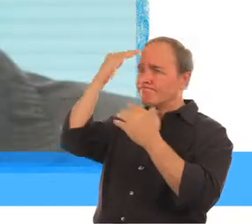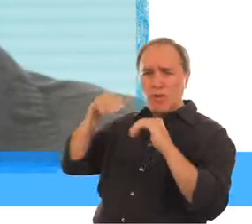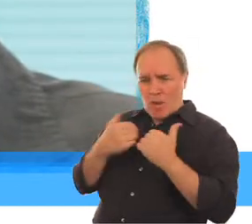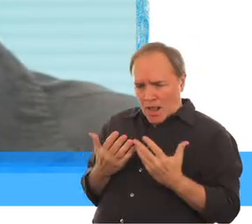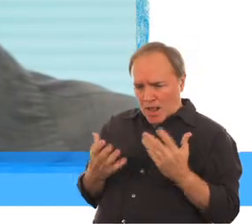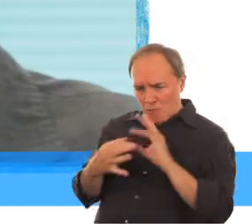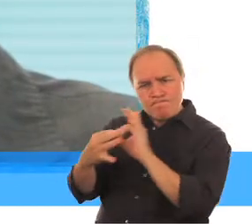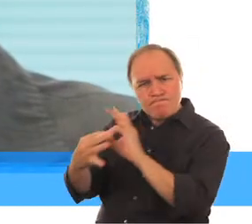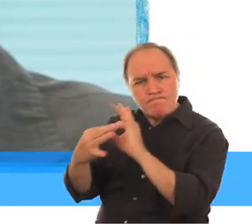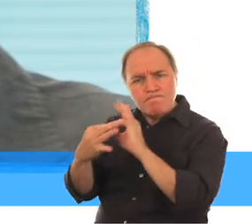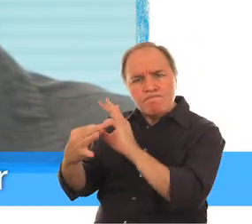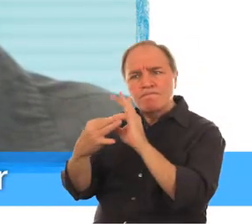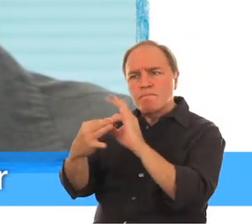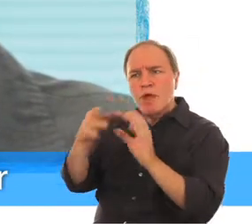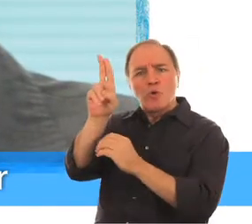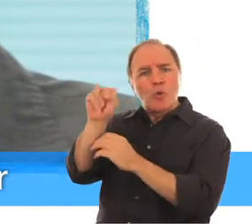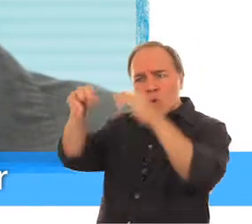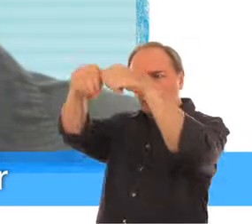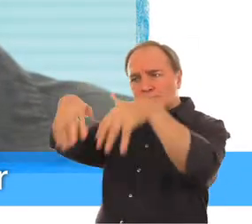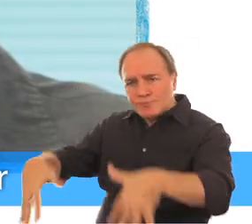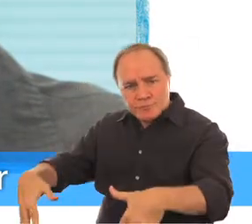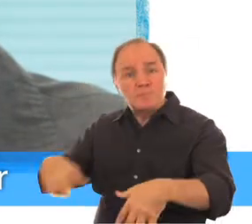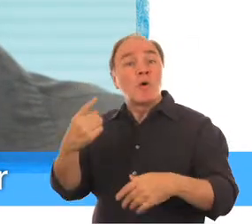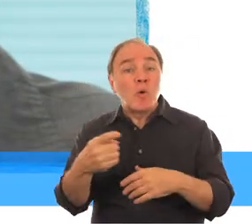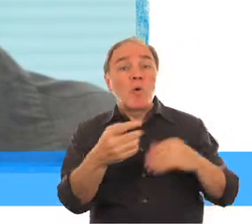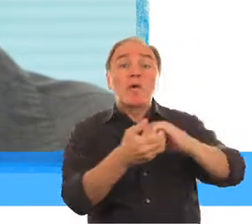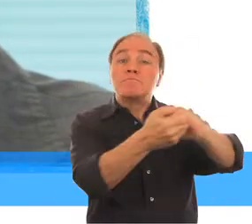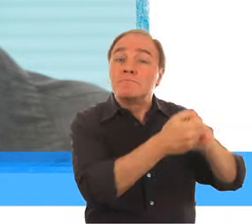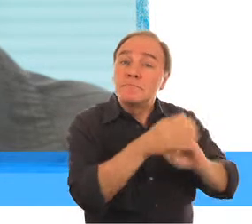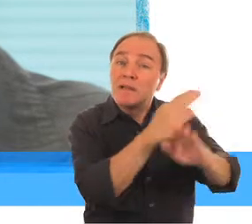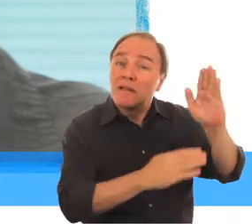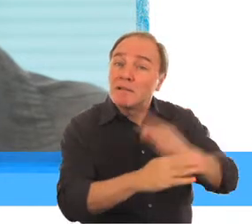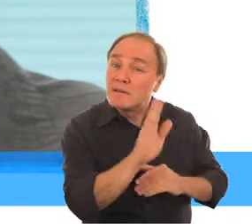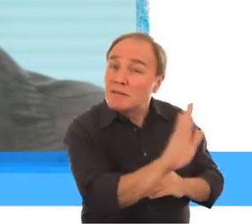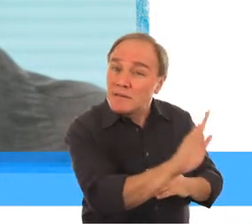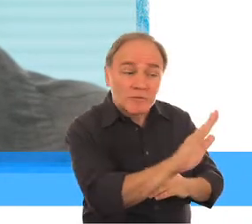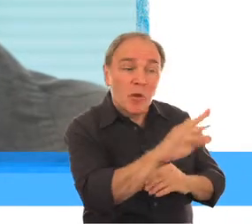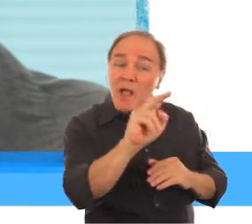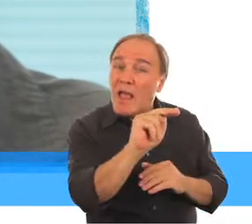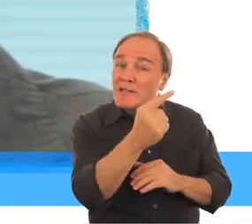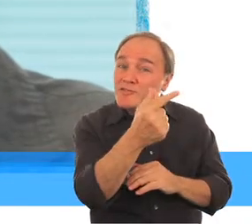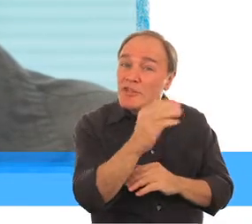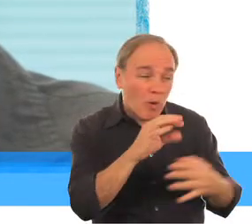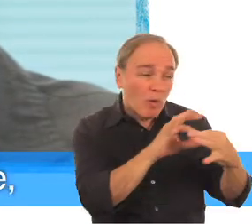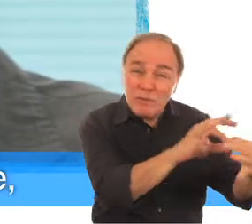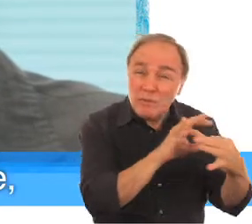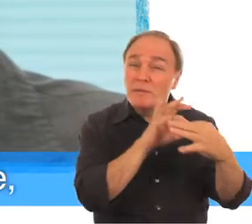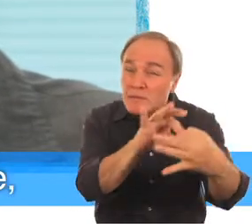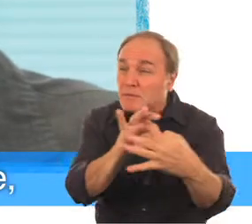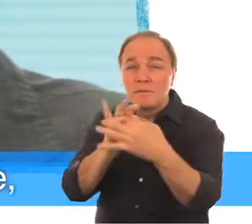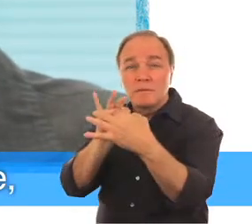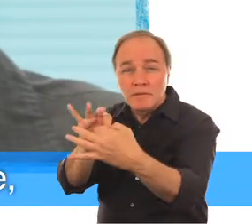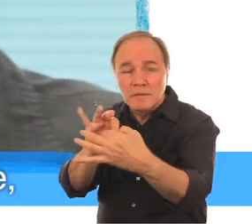Il est important que nous disposions de connaissances suffisantes pour collaborer avec nos partenaires au sein du système des Nations Unies, au